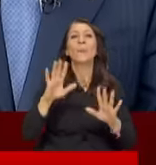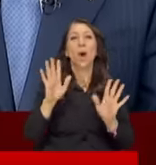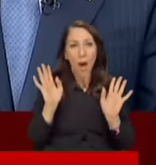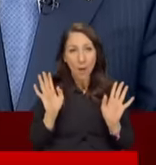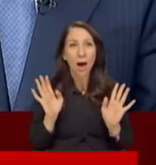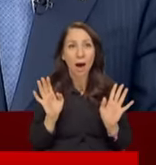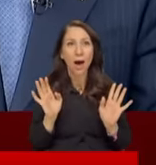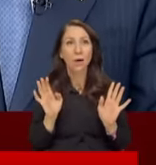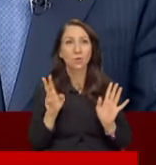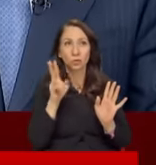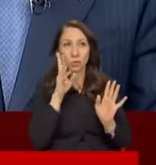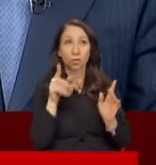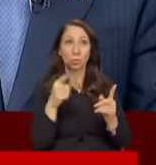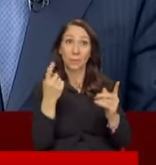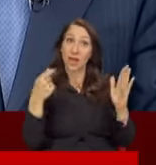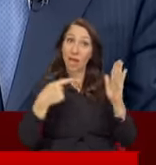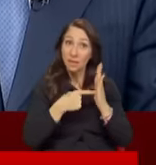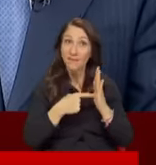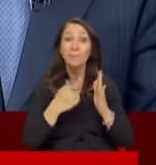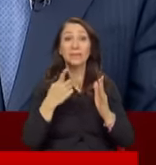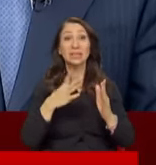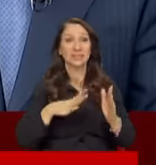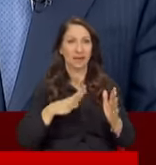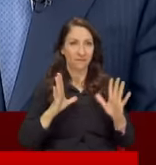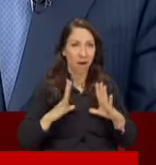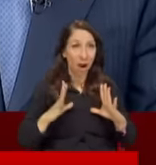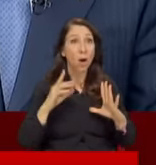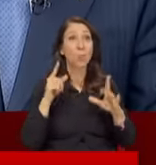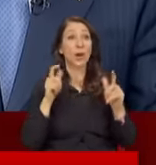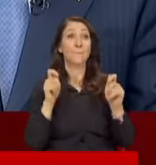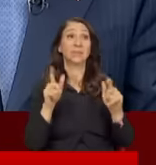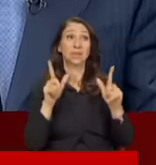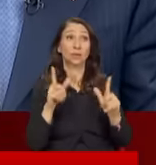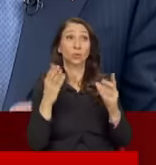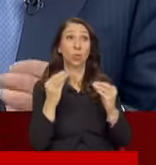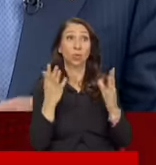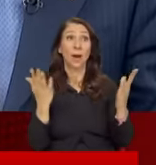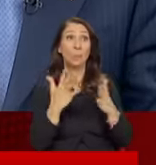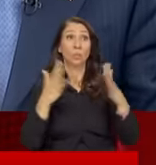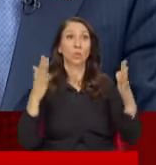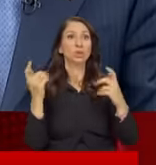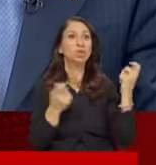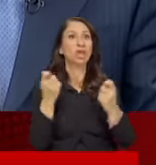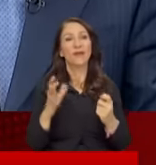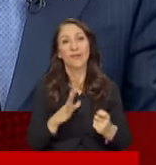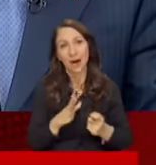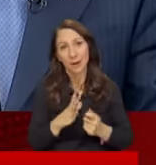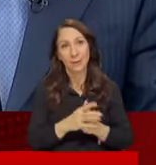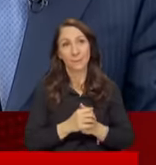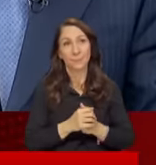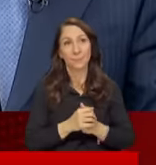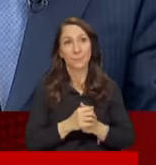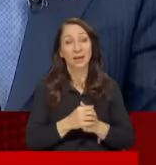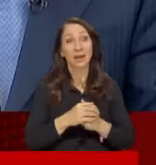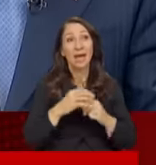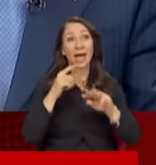Eee Sonuçta burada bir hedef bir amaç var ve yapım yapması gereken çok daha büyük işler var Eee